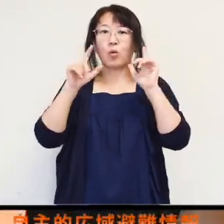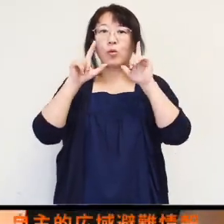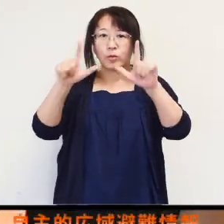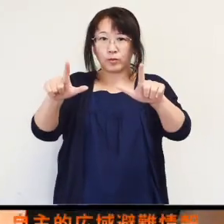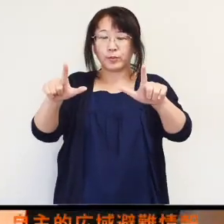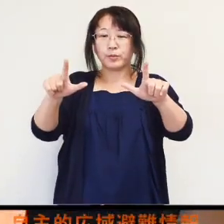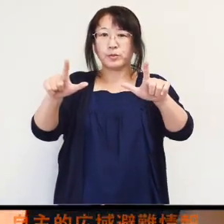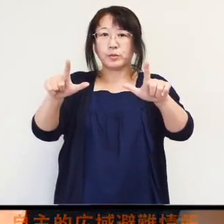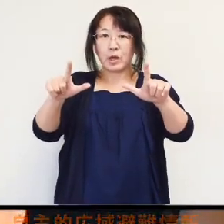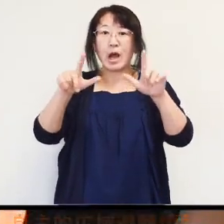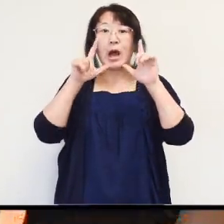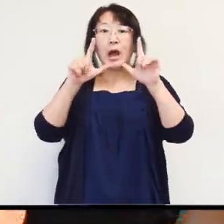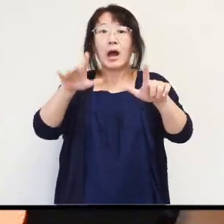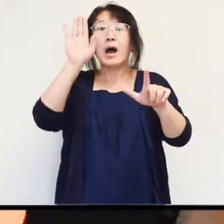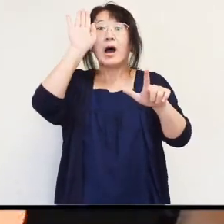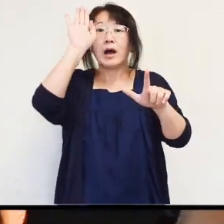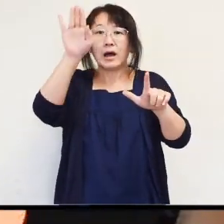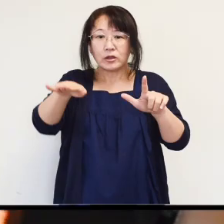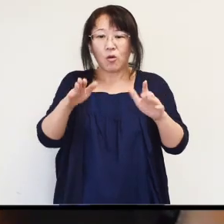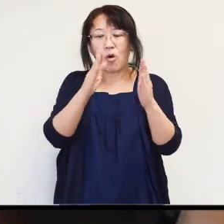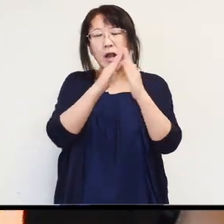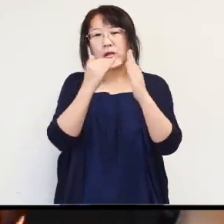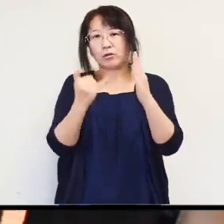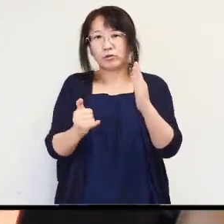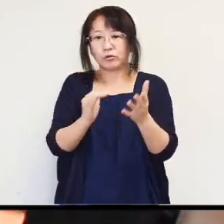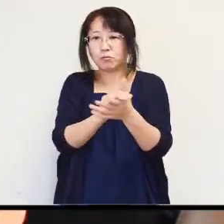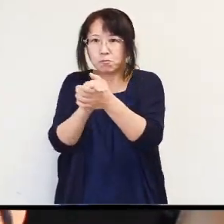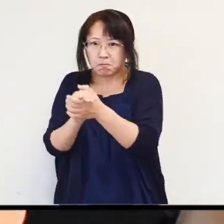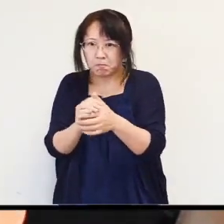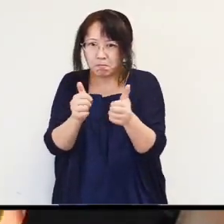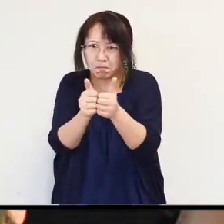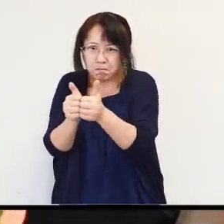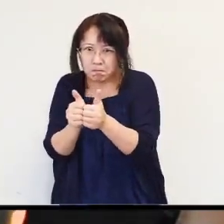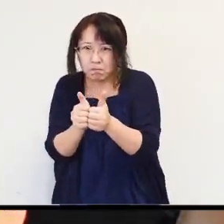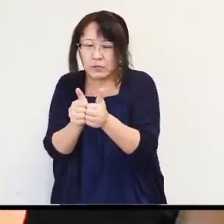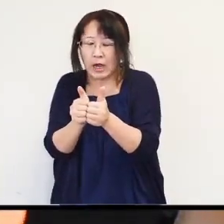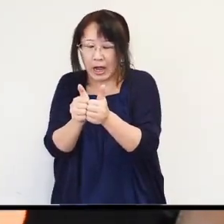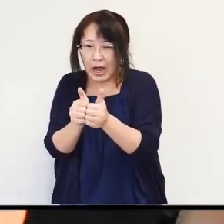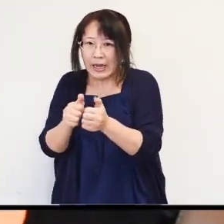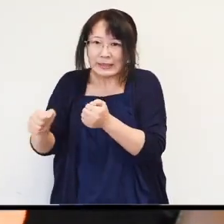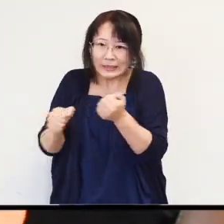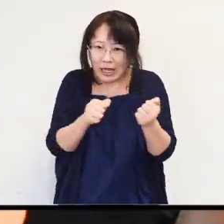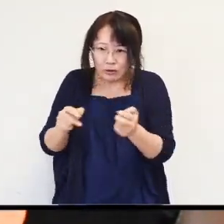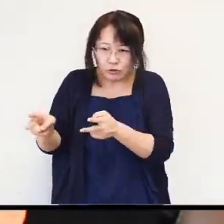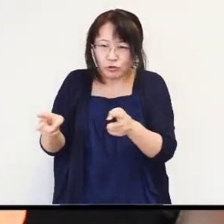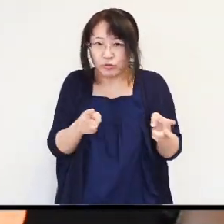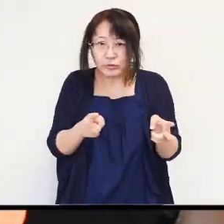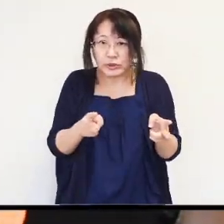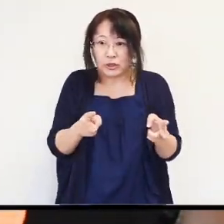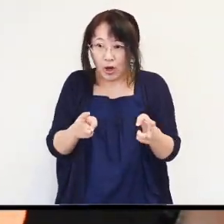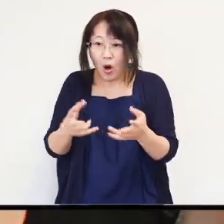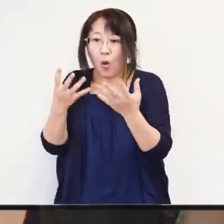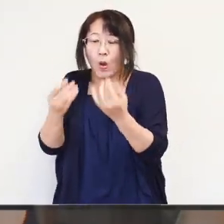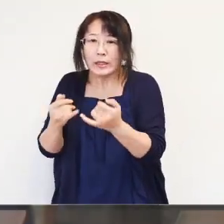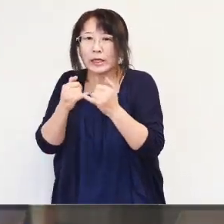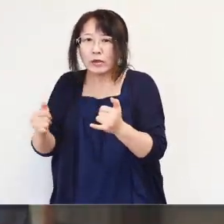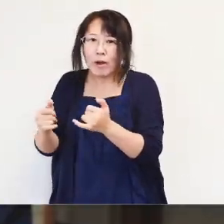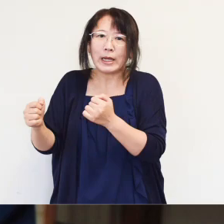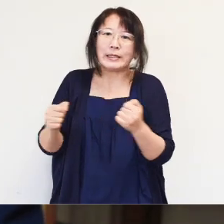発令されたら家族や友人と話し合い、避難の準備をして可能な方は避難しましょ